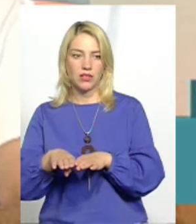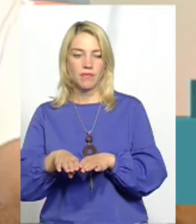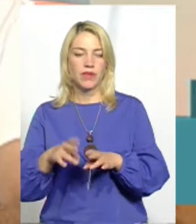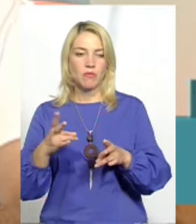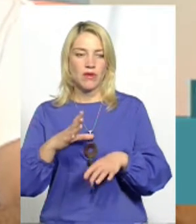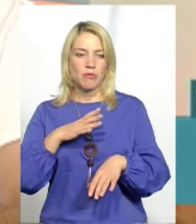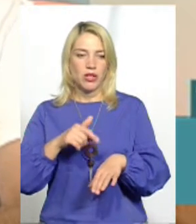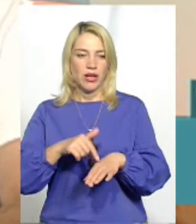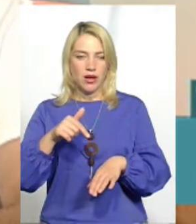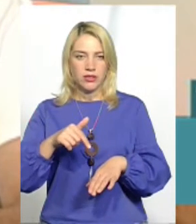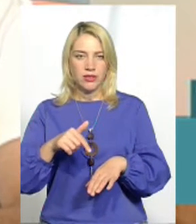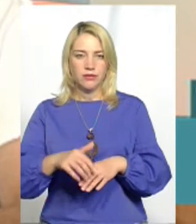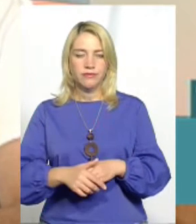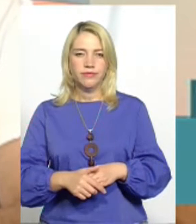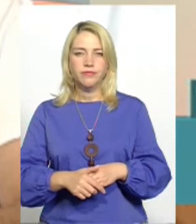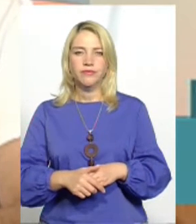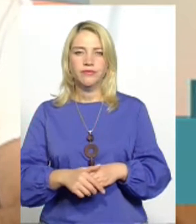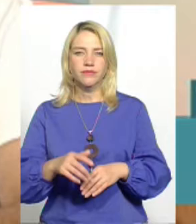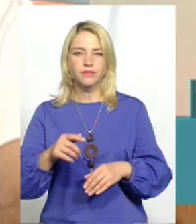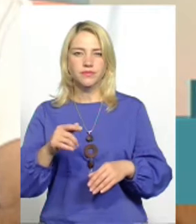бути реакція, має бути